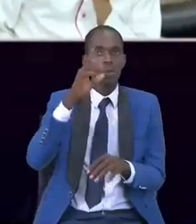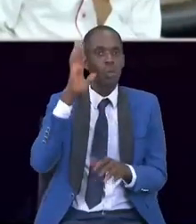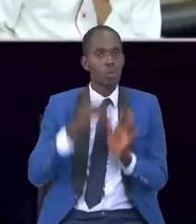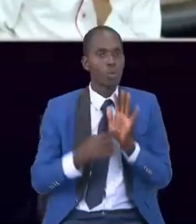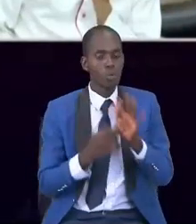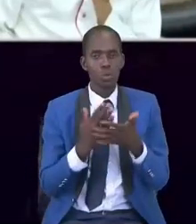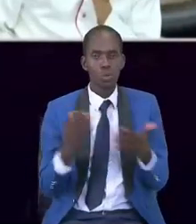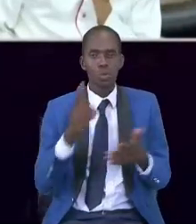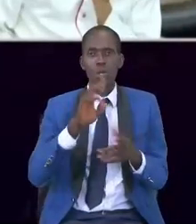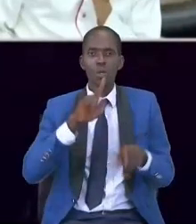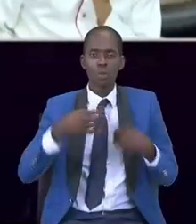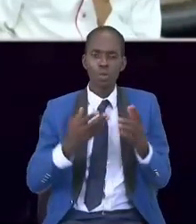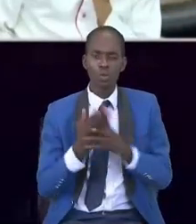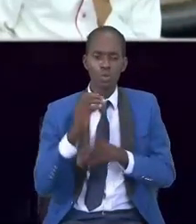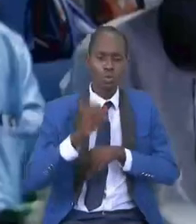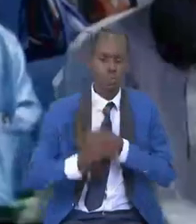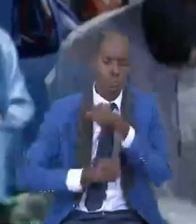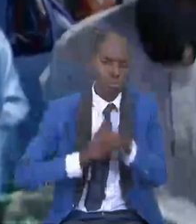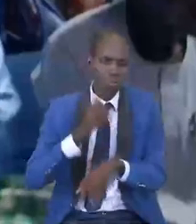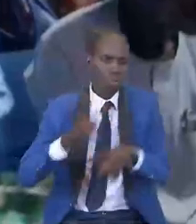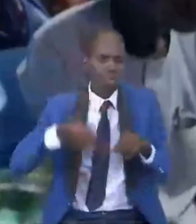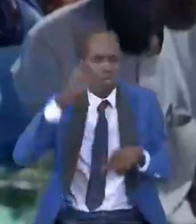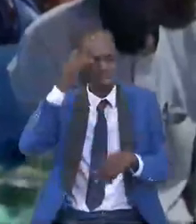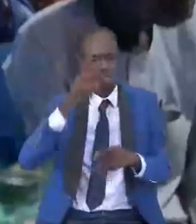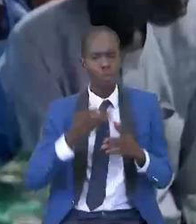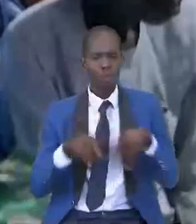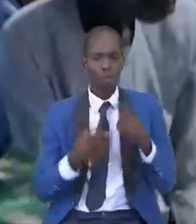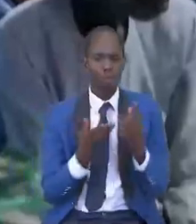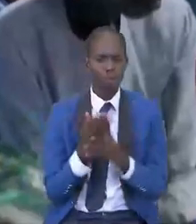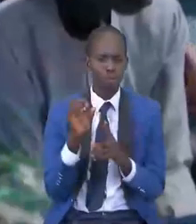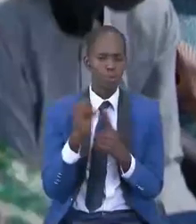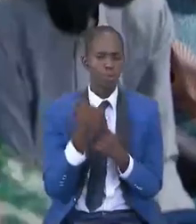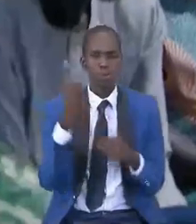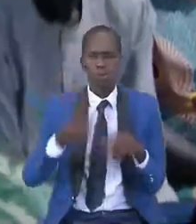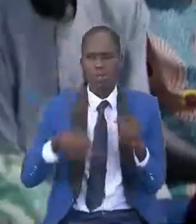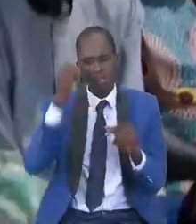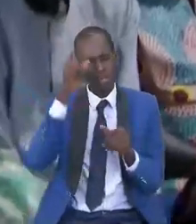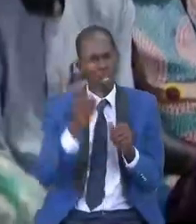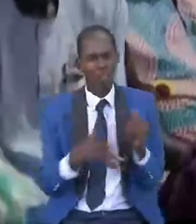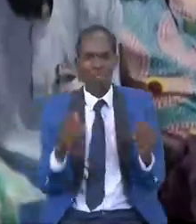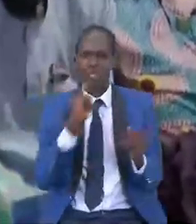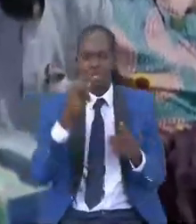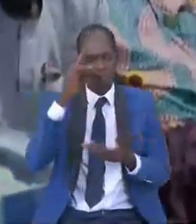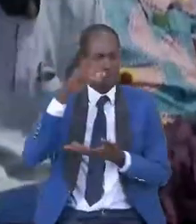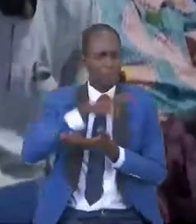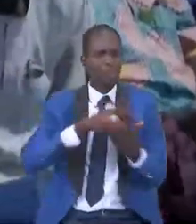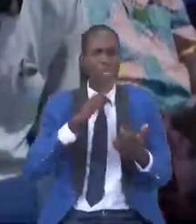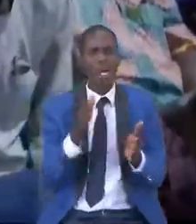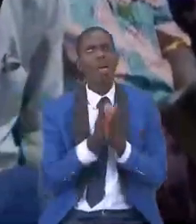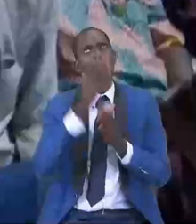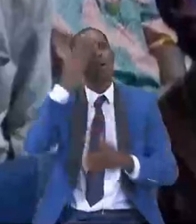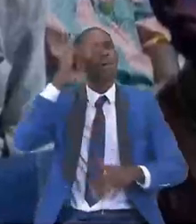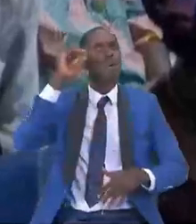ne comprends pas, si tu en travers des situations que tu ne comprends pas, tout est confus, tu demandes, mais pourquoi, pourquoi, pourquoi?